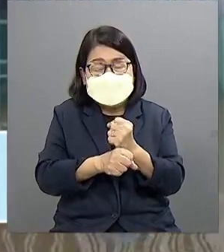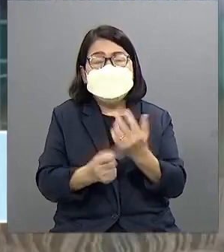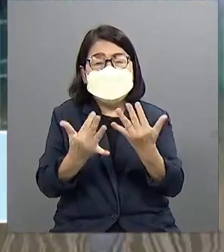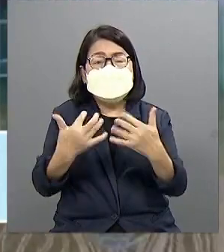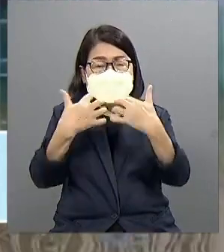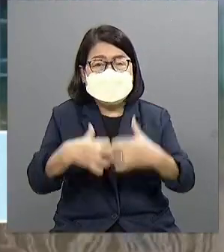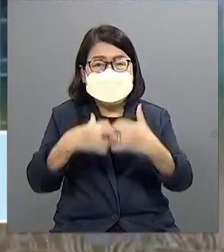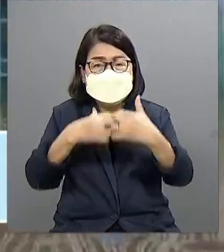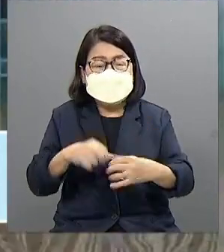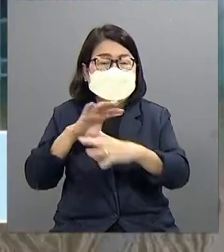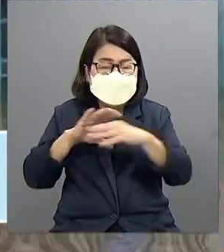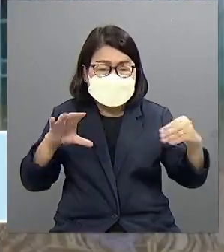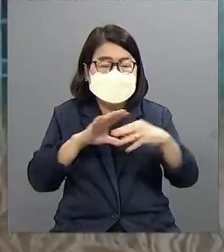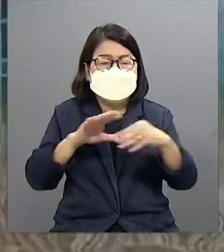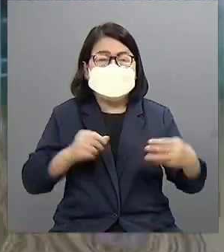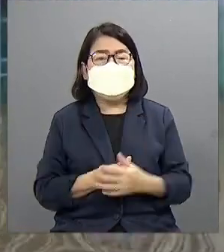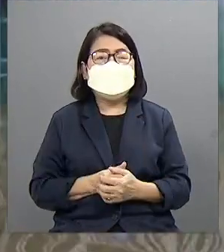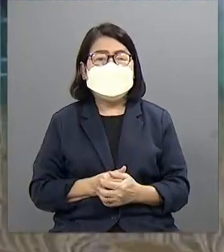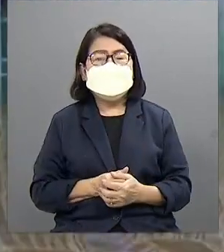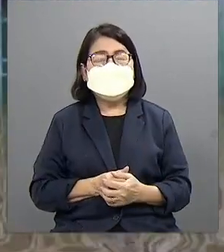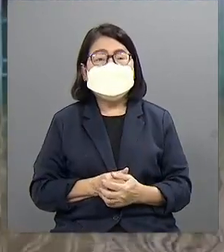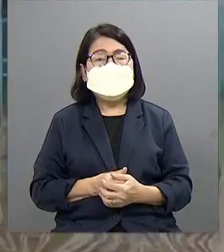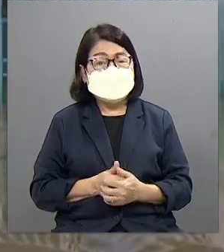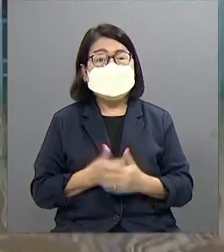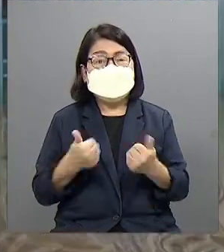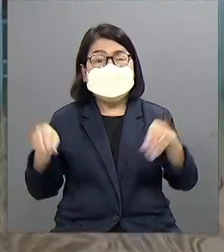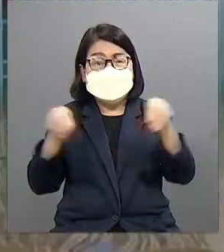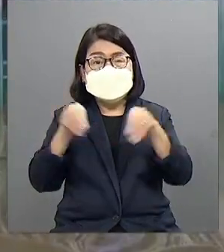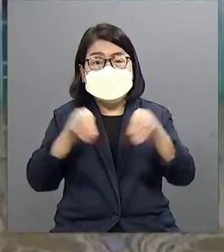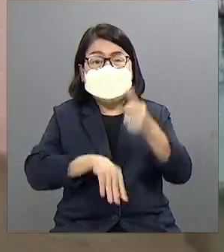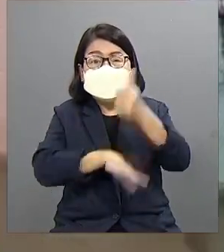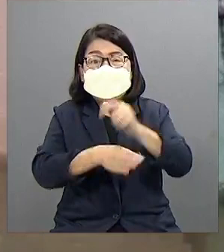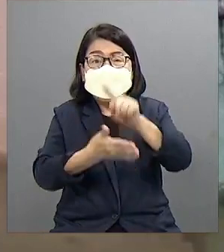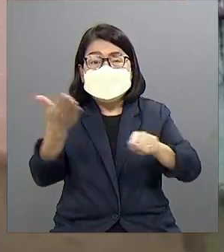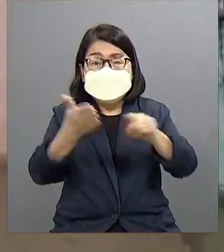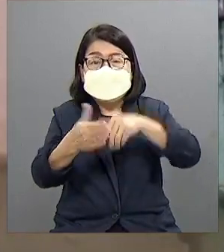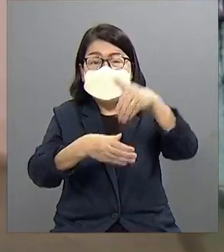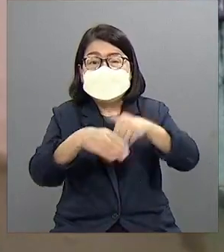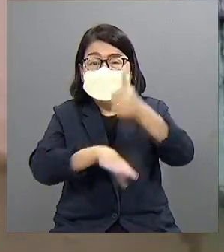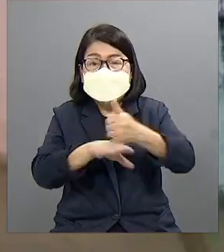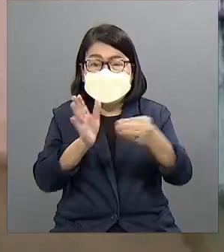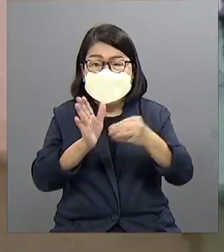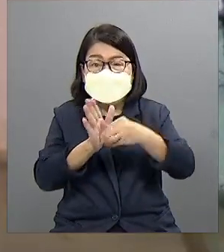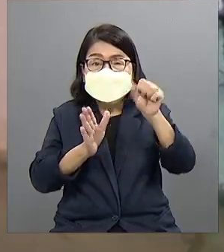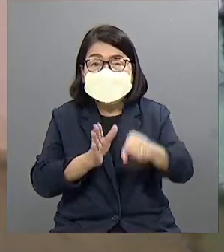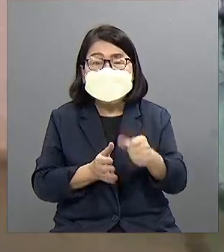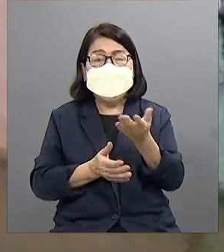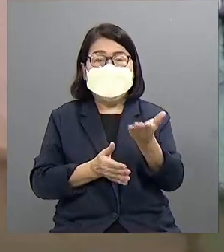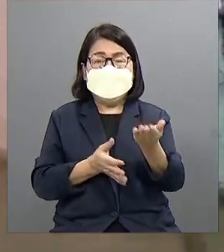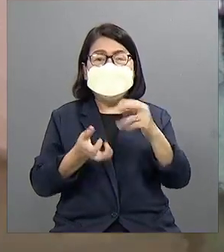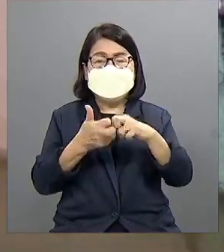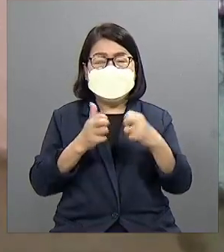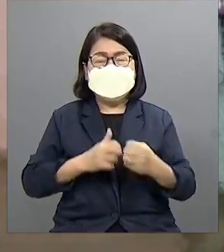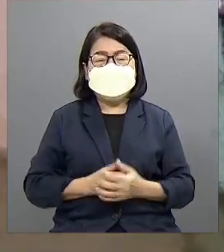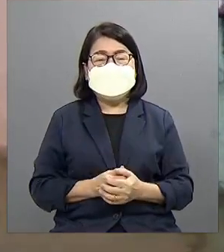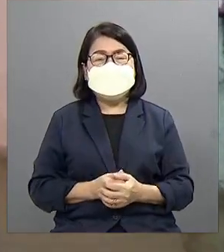างเป็นการท้าทายการเลือกตั้งผู้ว่าราชการกรุงเทพมหานครที่กำลังจะมาถึงนี้เหลือเกินนะคะอ่ะเดี๋ยววันอาทิตย์นี้เราจะไ